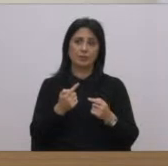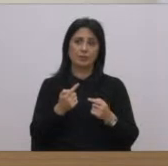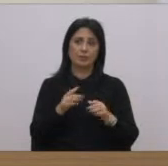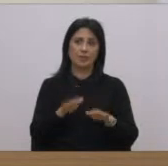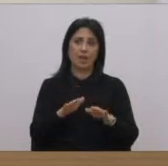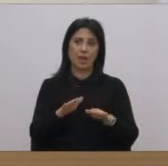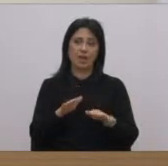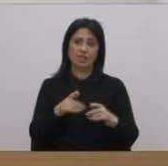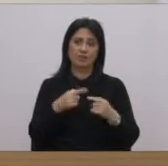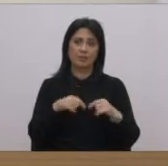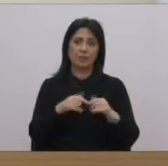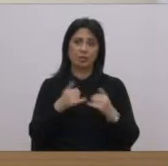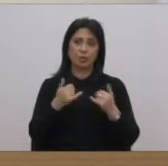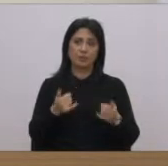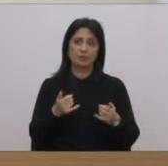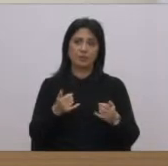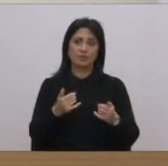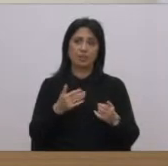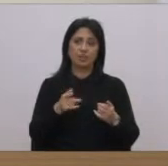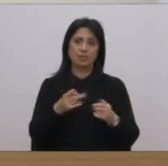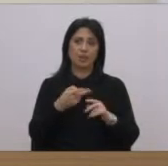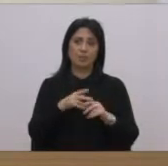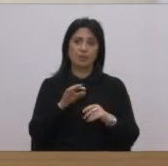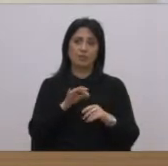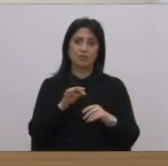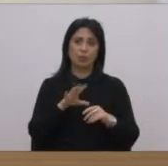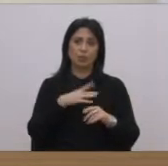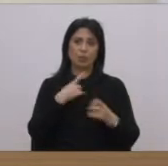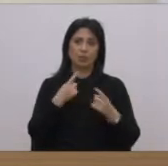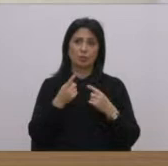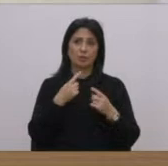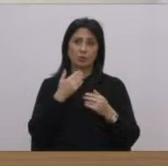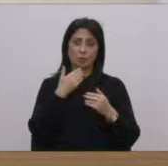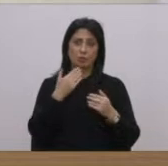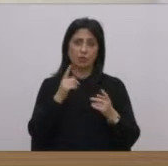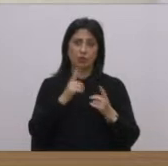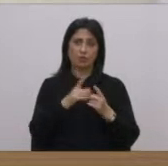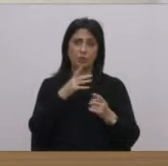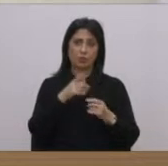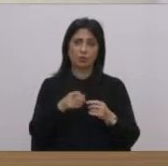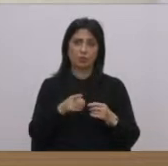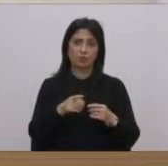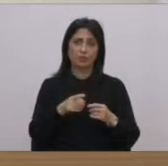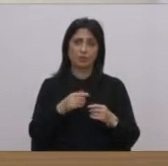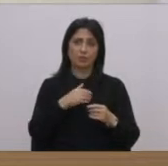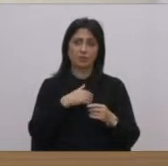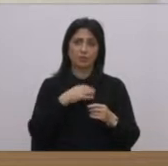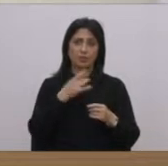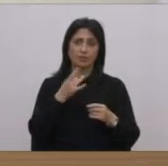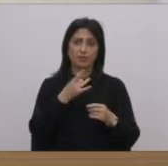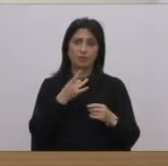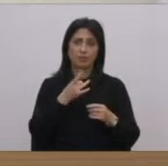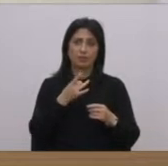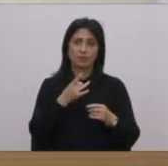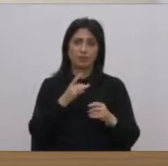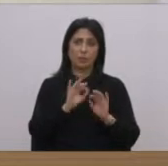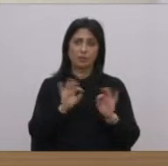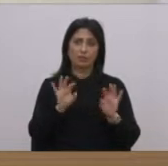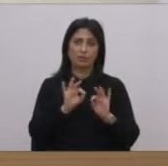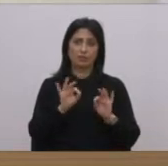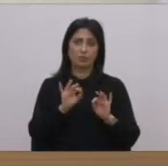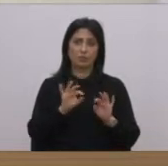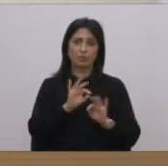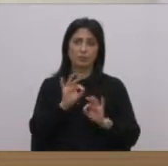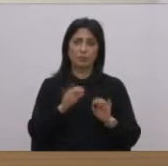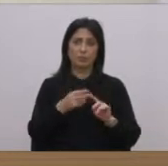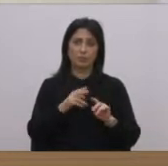adică brui sa zgadui bistuis, ce namaze, conda sa obare, boloșo cotris dros, tam am dat chide vertical Gavaș Geroes, proiect